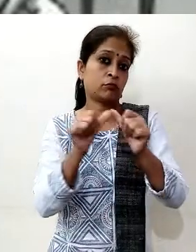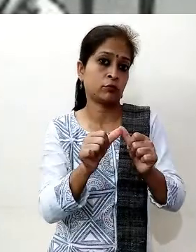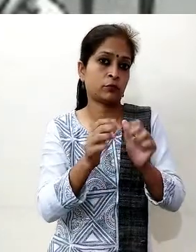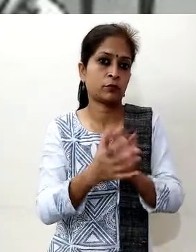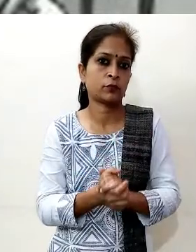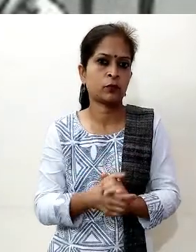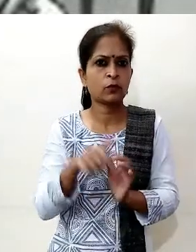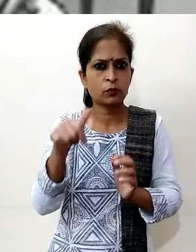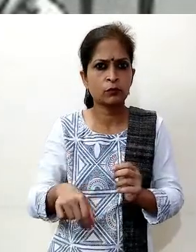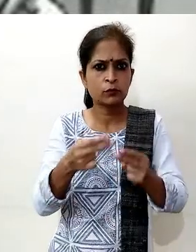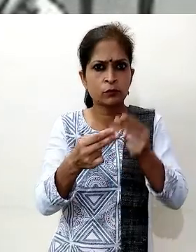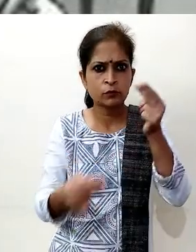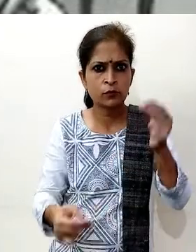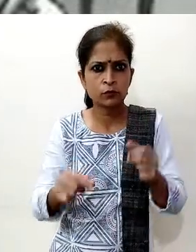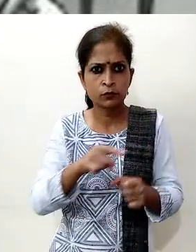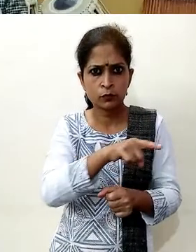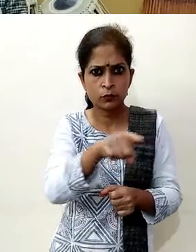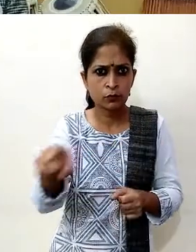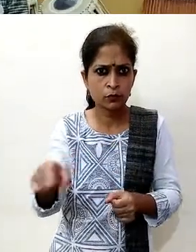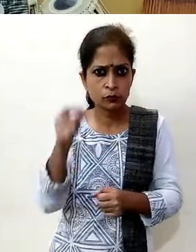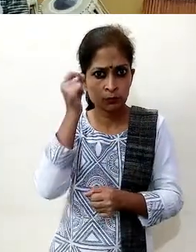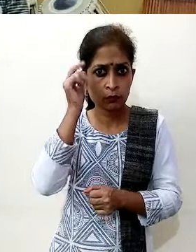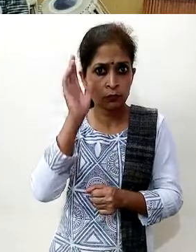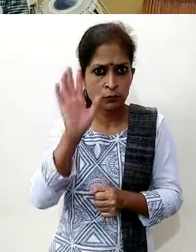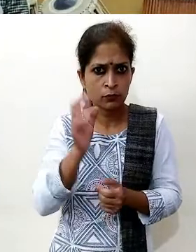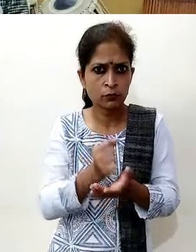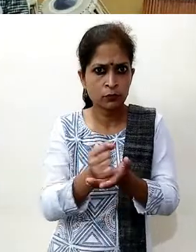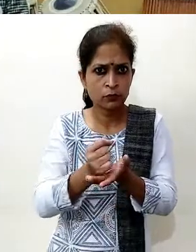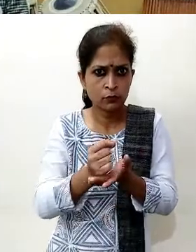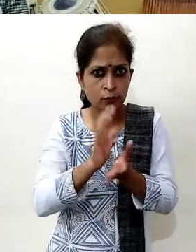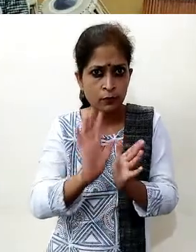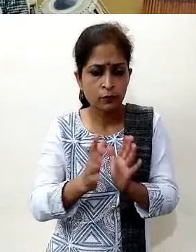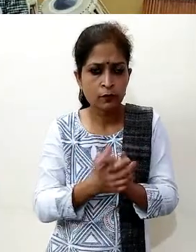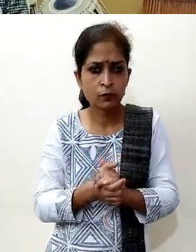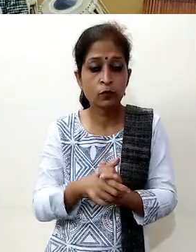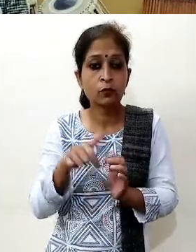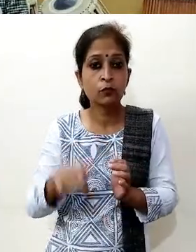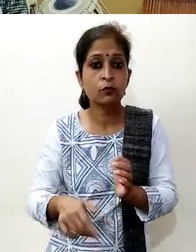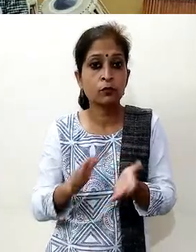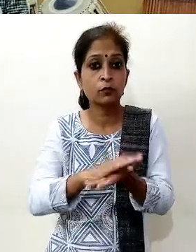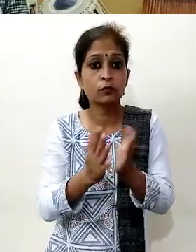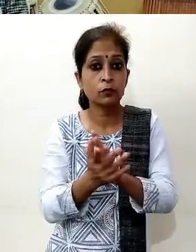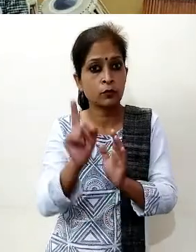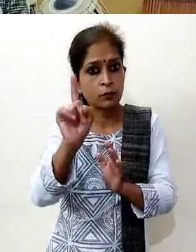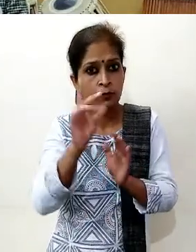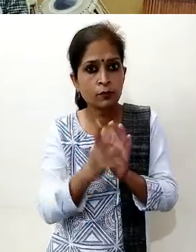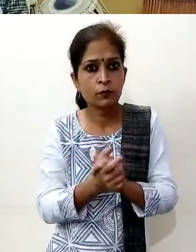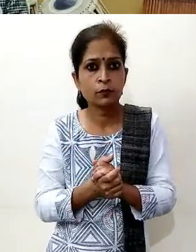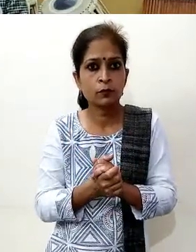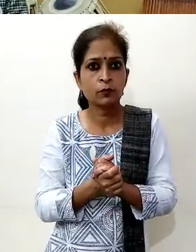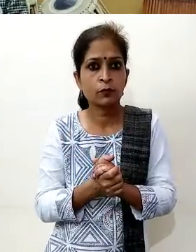की कोशिश करें तो वो जो एक रोटी है वो है हमारा